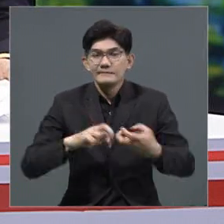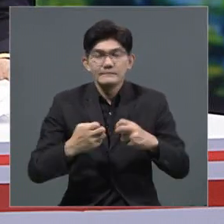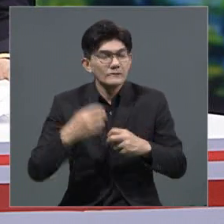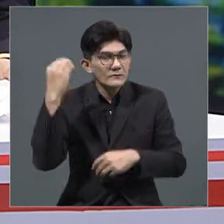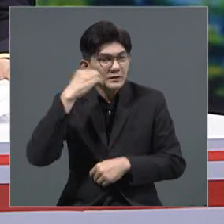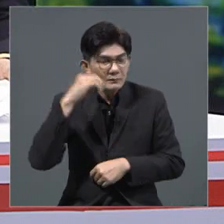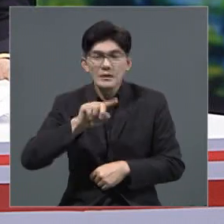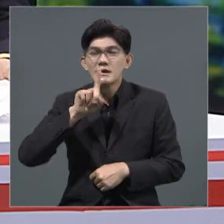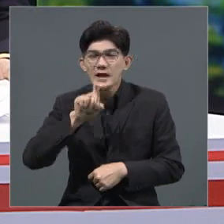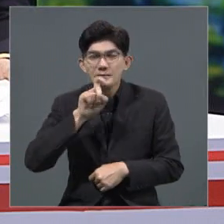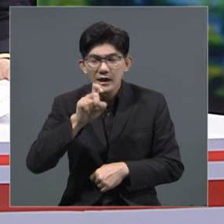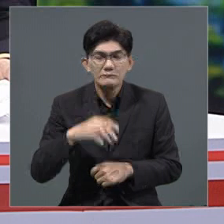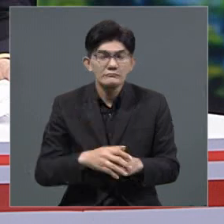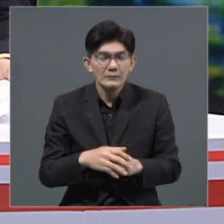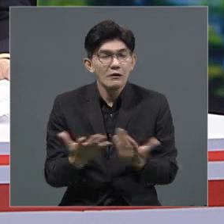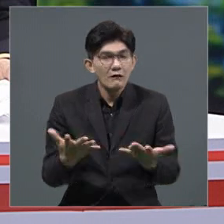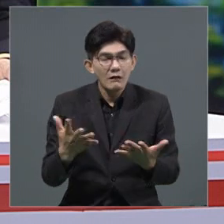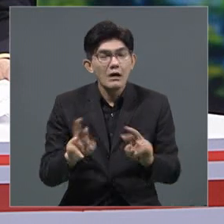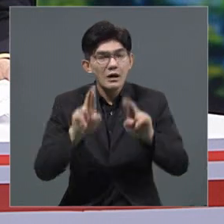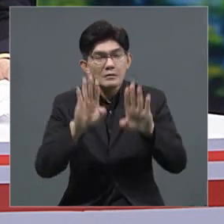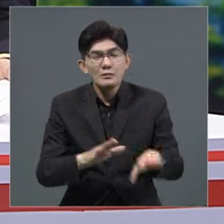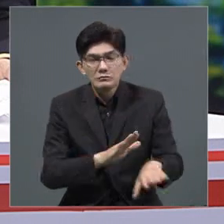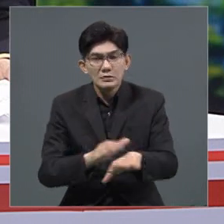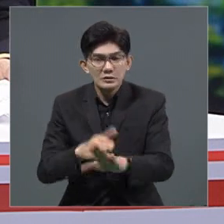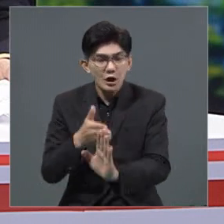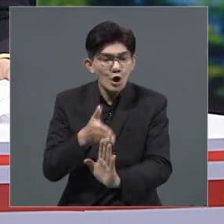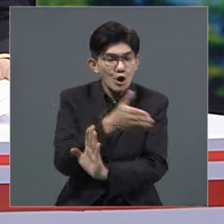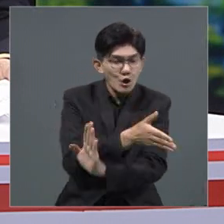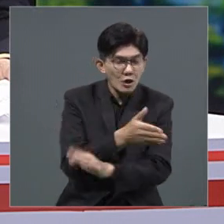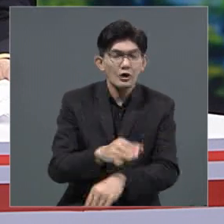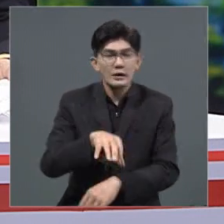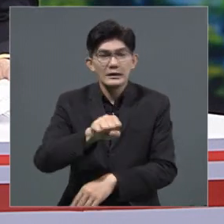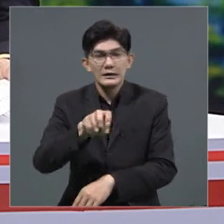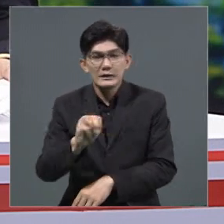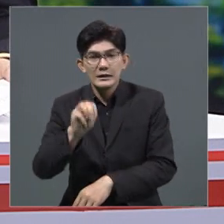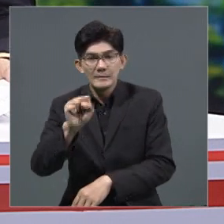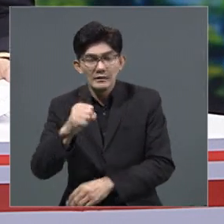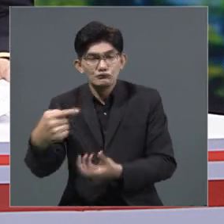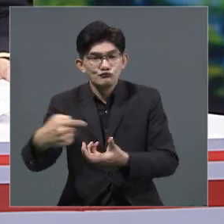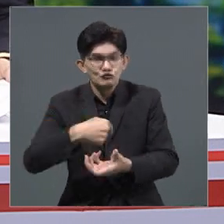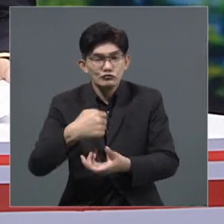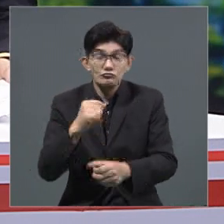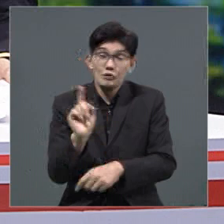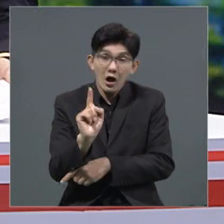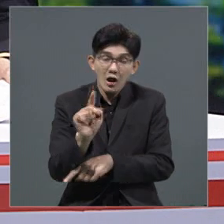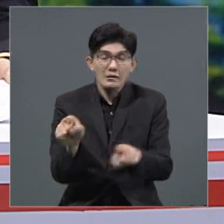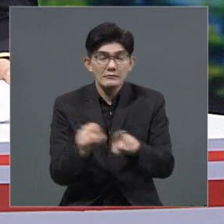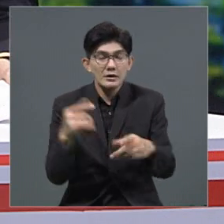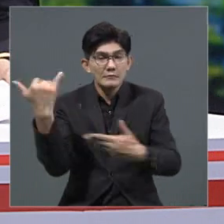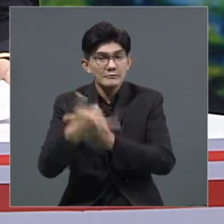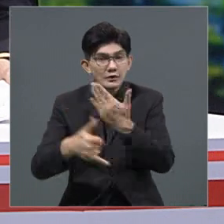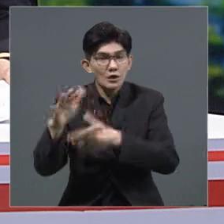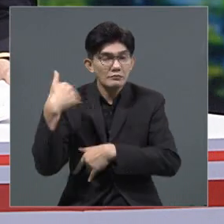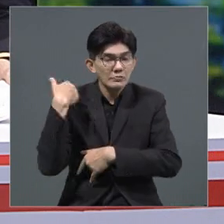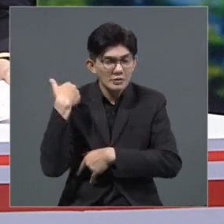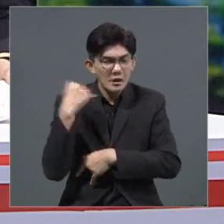ครั้งเลยคนก็จะถามว่าเมื่อไหร่จะมีระบบแจ้งเตือนภัยล่วงหน้าผ่านทาง SMSเข้ามาในโทรศัพท์มือถือเลยเหมือนที่ต่างประเทศเห็นกันแล้ว